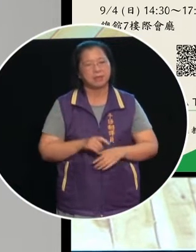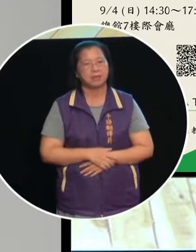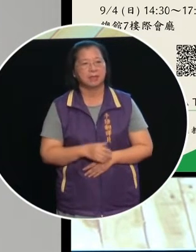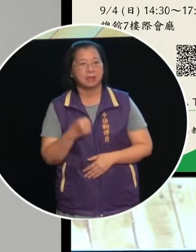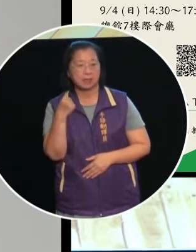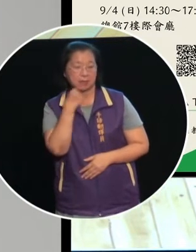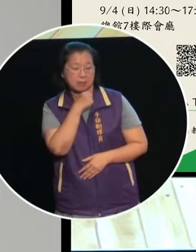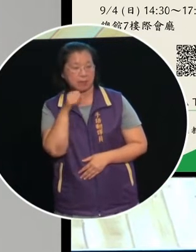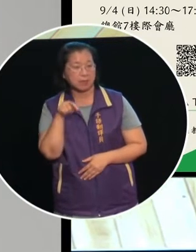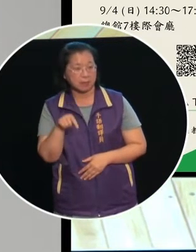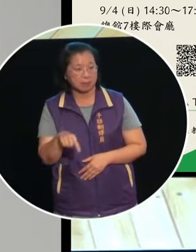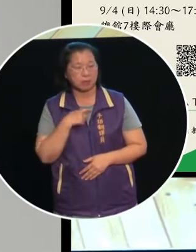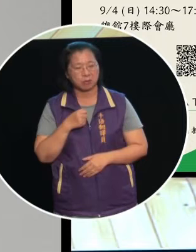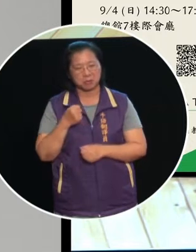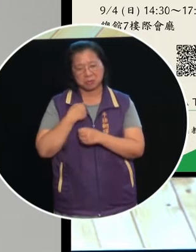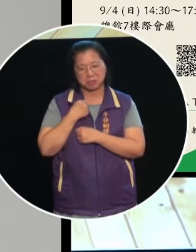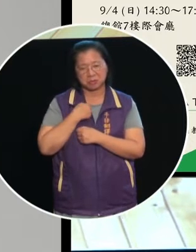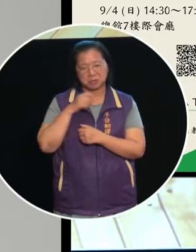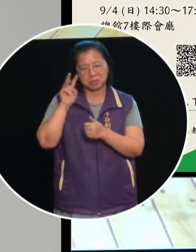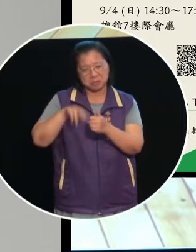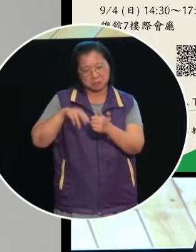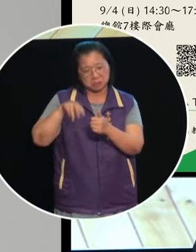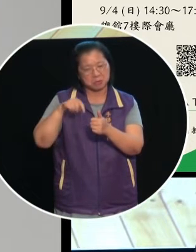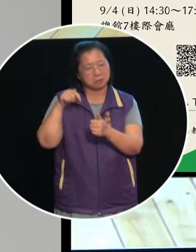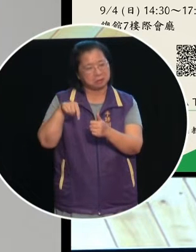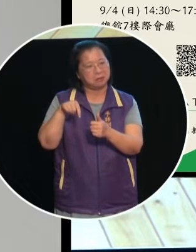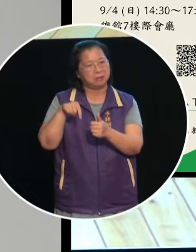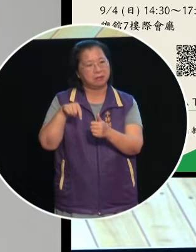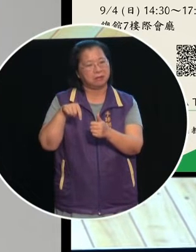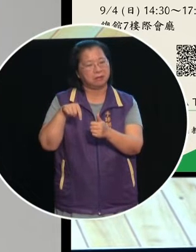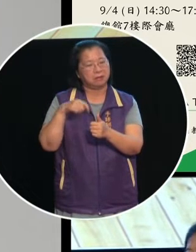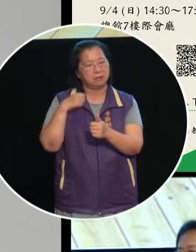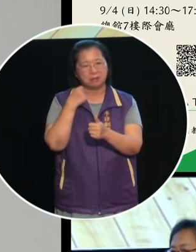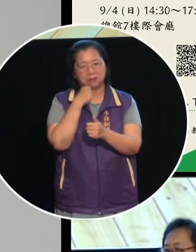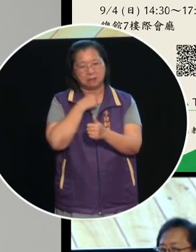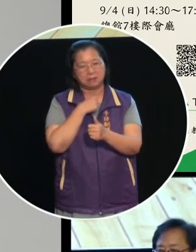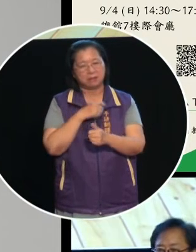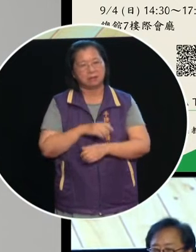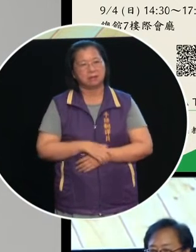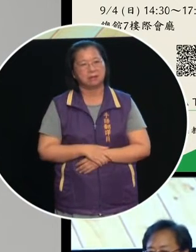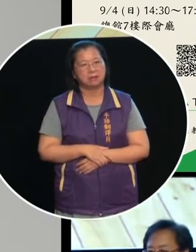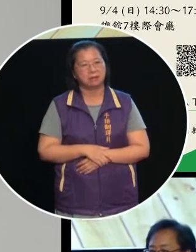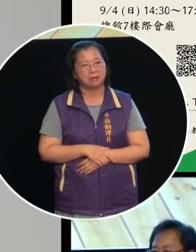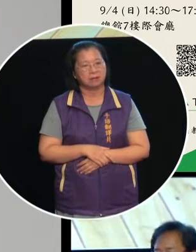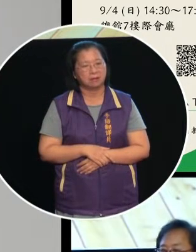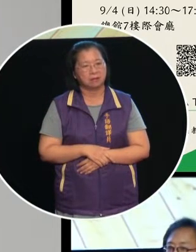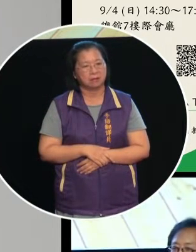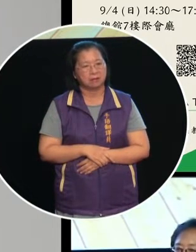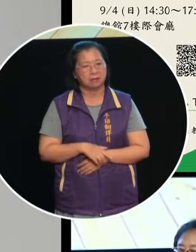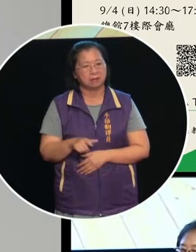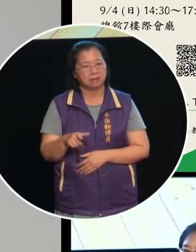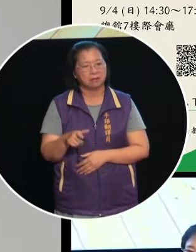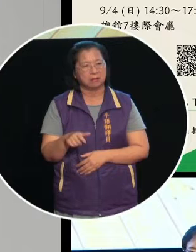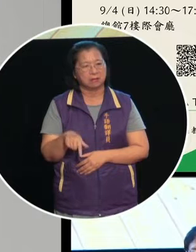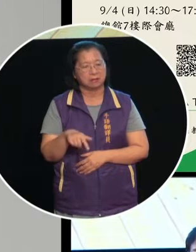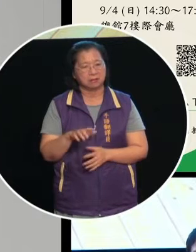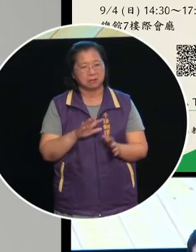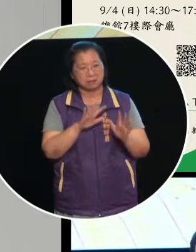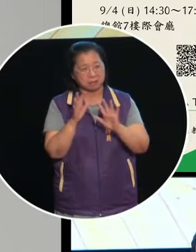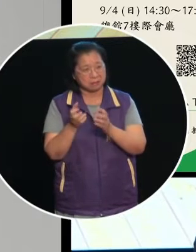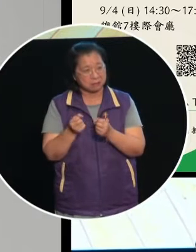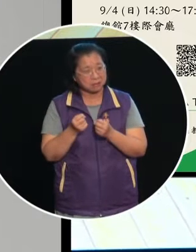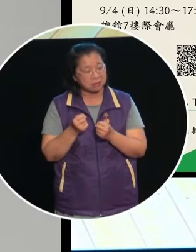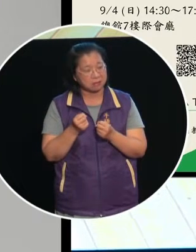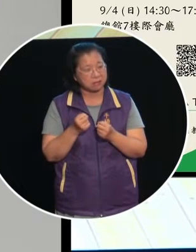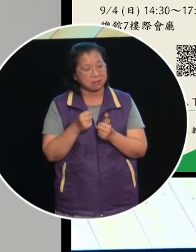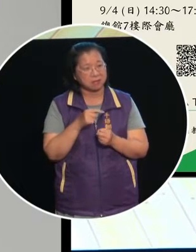湾对军事的部分是比较有一个门槛比较低，所以是比较可以是接受一些状态，然后有能